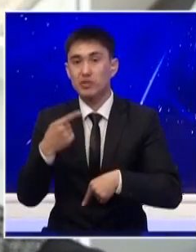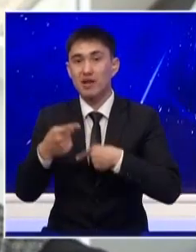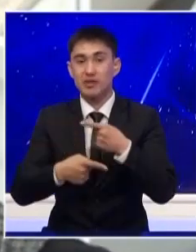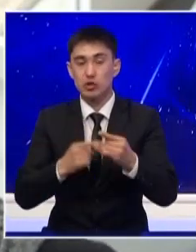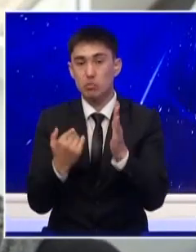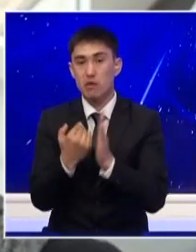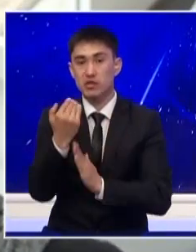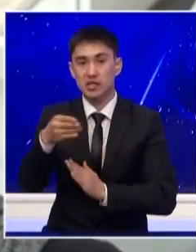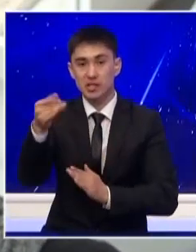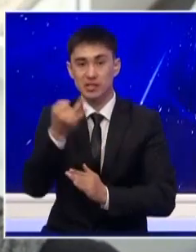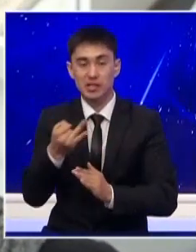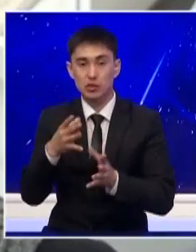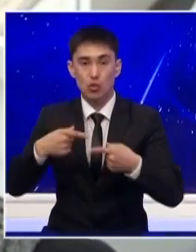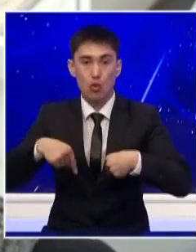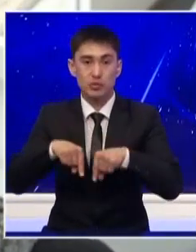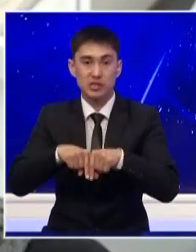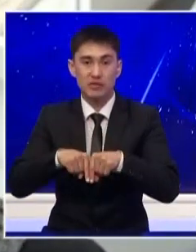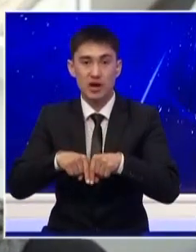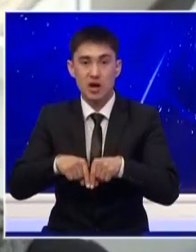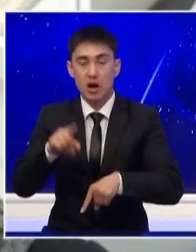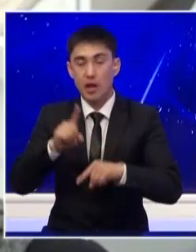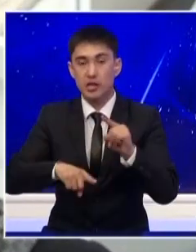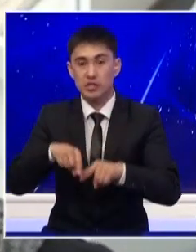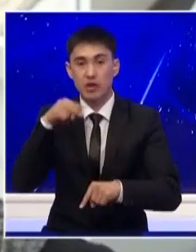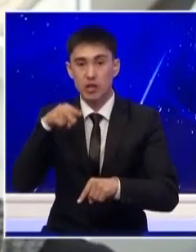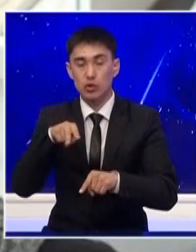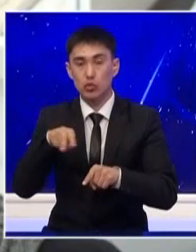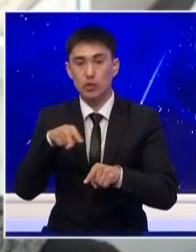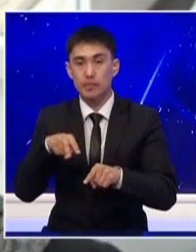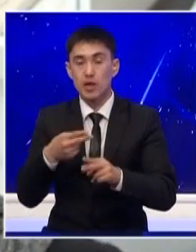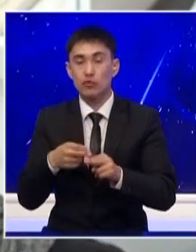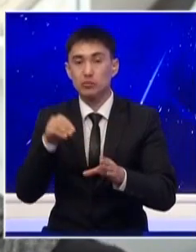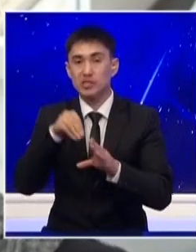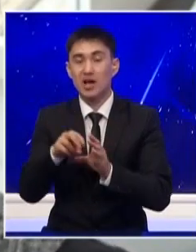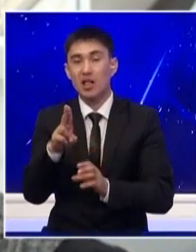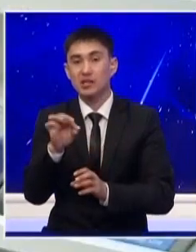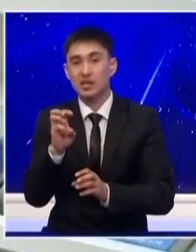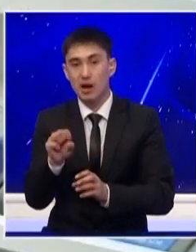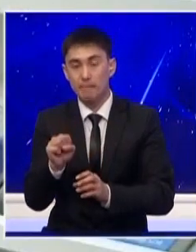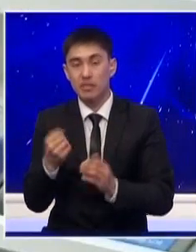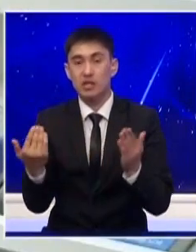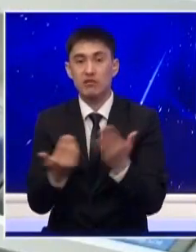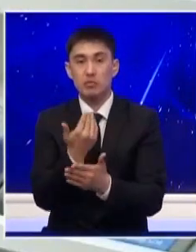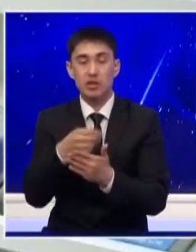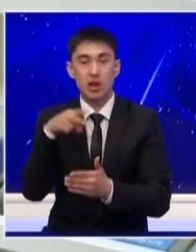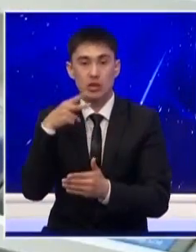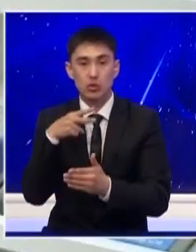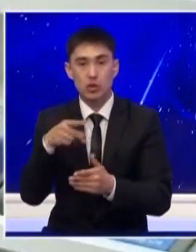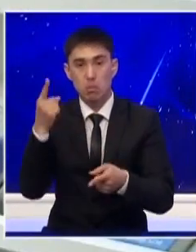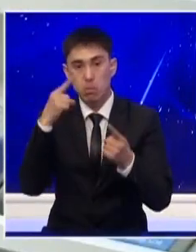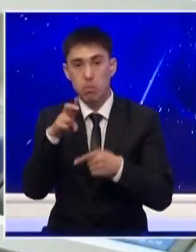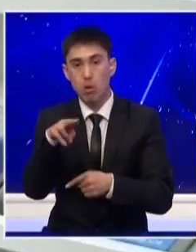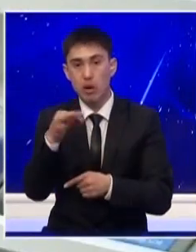дальнейшему повышению интереса общества к отечественной литературе, в том числе к классике, современной литературе и